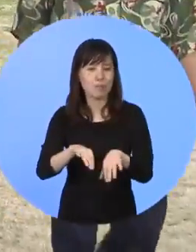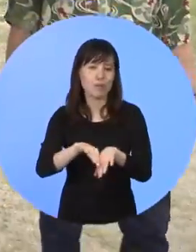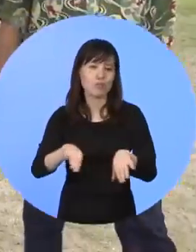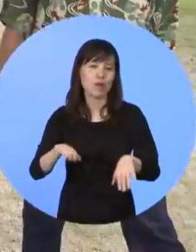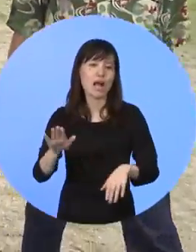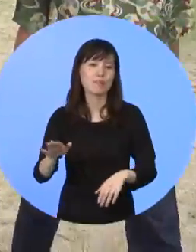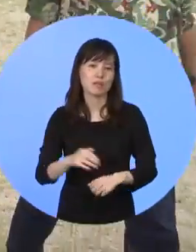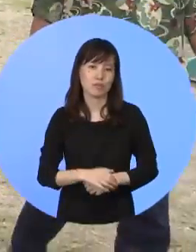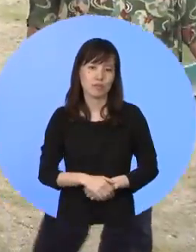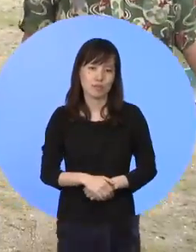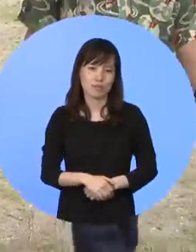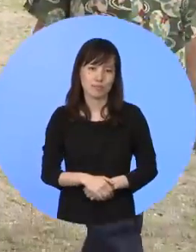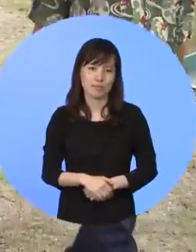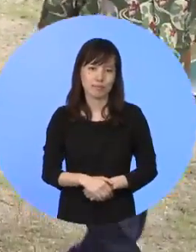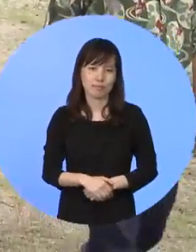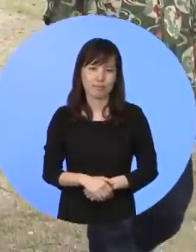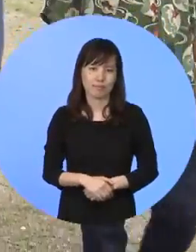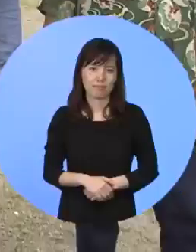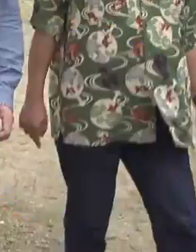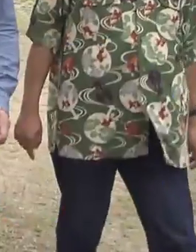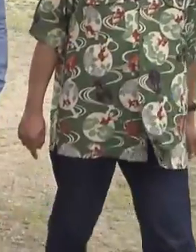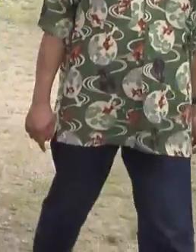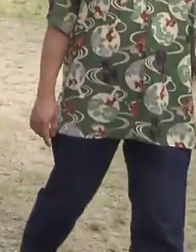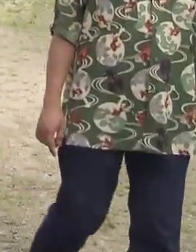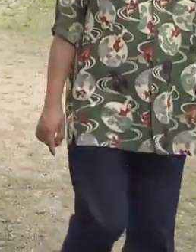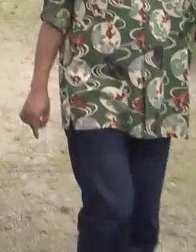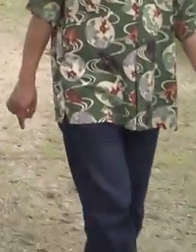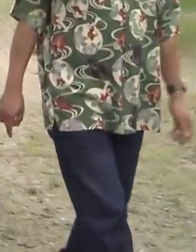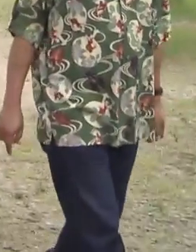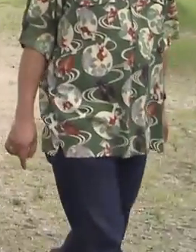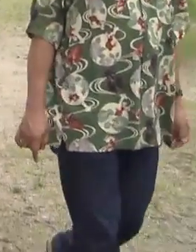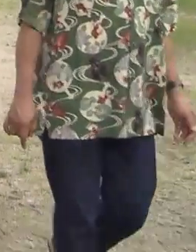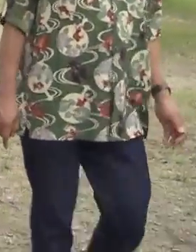ている。 そうだったんですね、